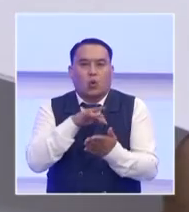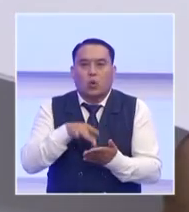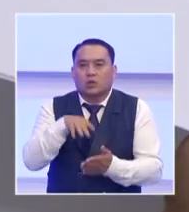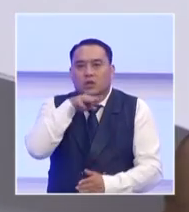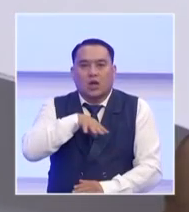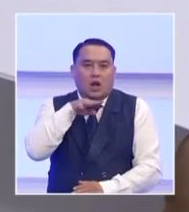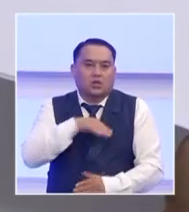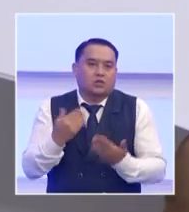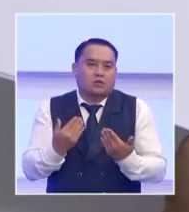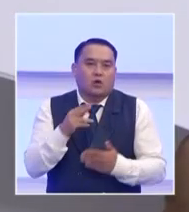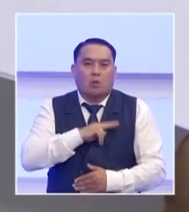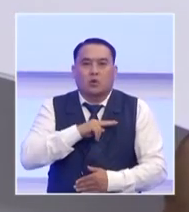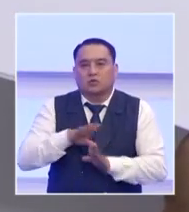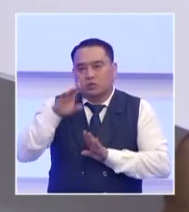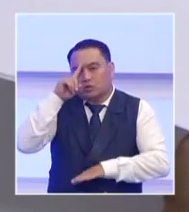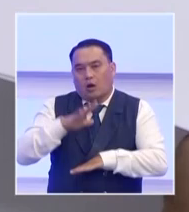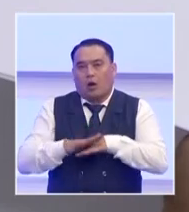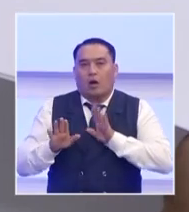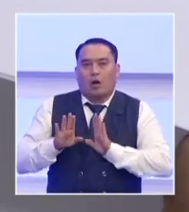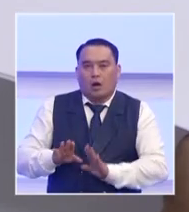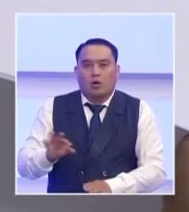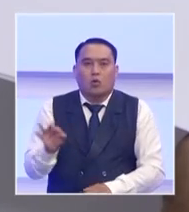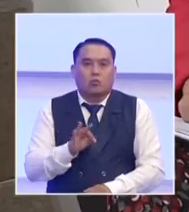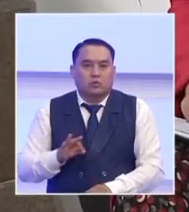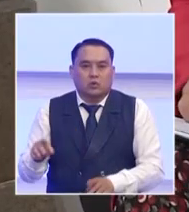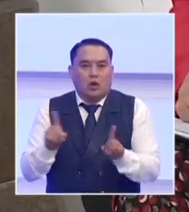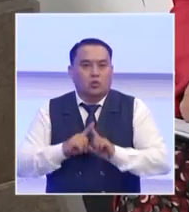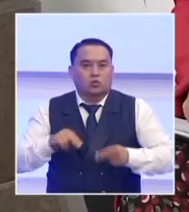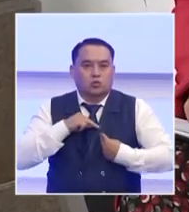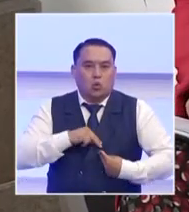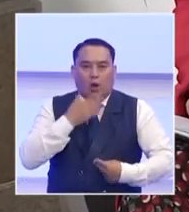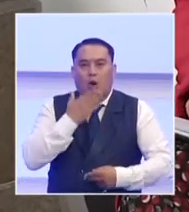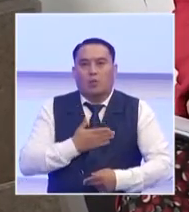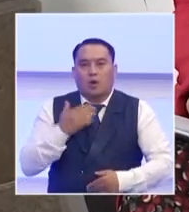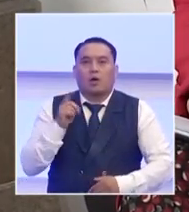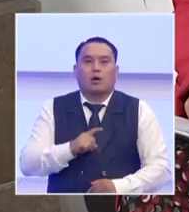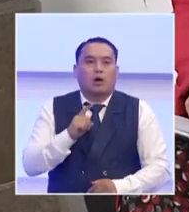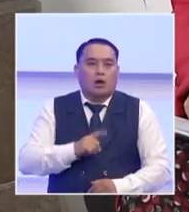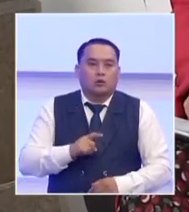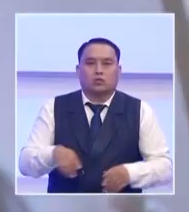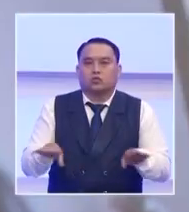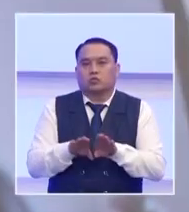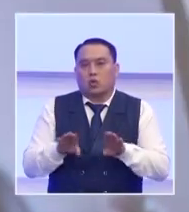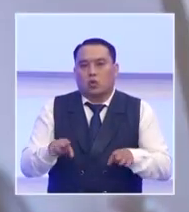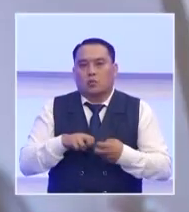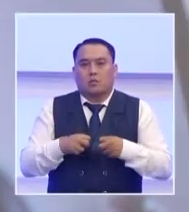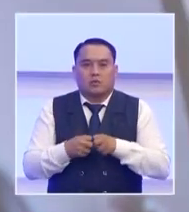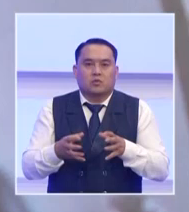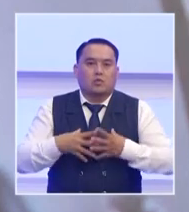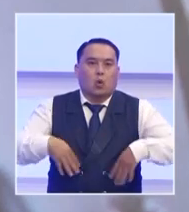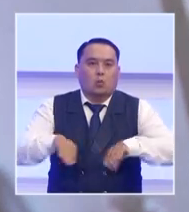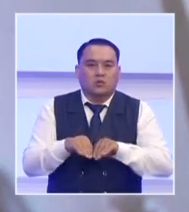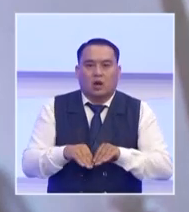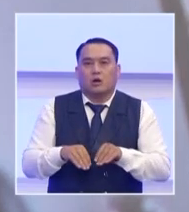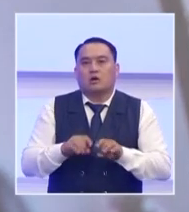сейчас работает заместителем акима алматинской области отличается трудолюбием стойким характером и неравнодушным к проблемам общества